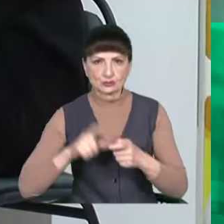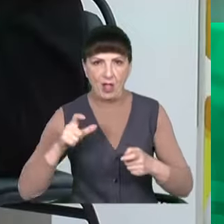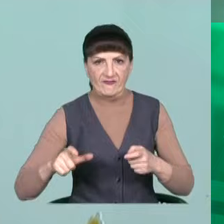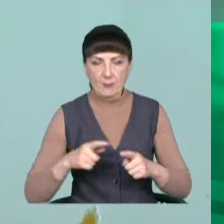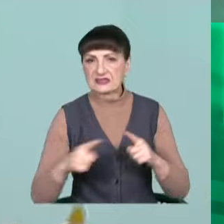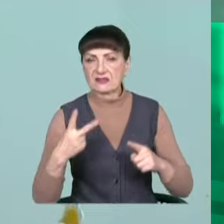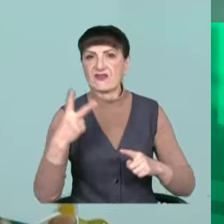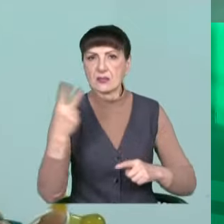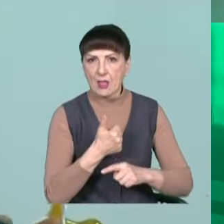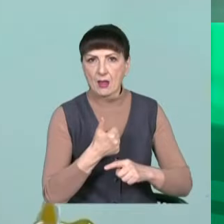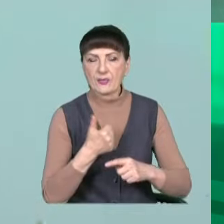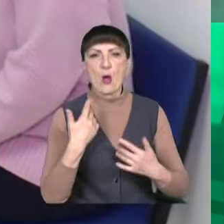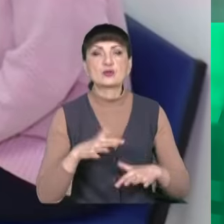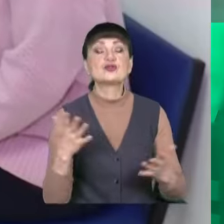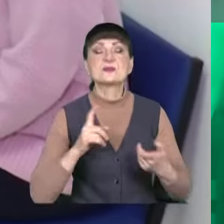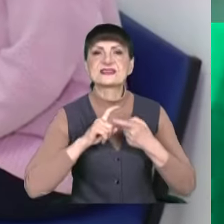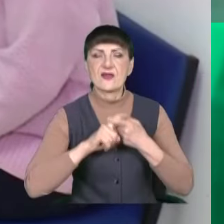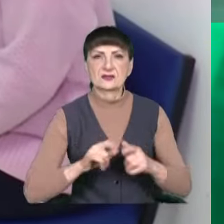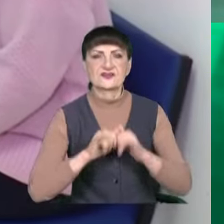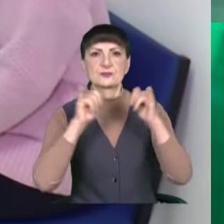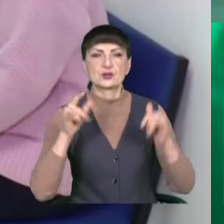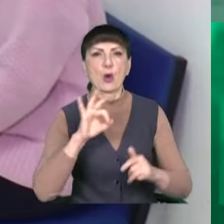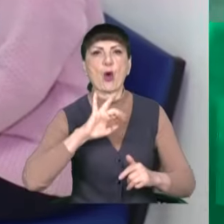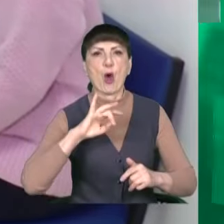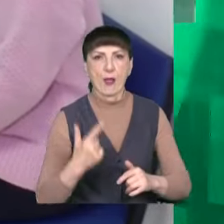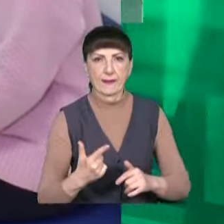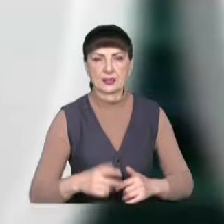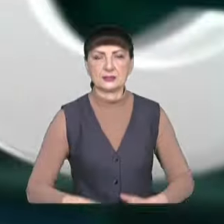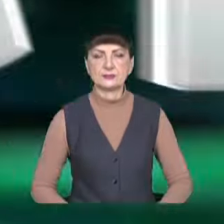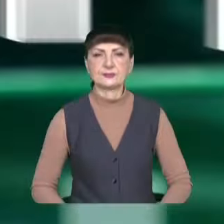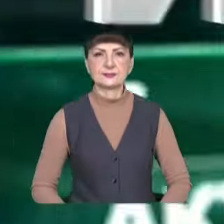две недели в СКО. С чем связывают вспышку в горе специалисты?